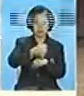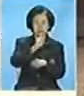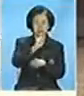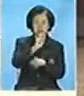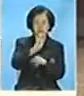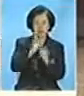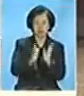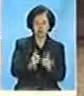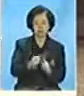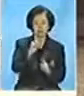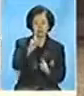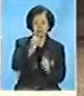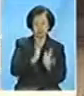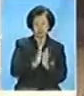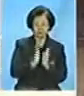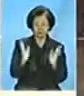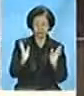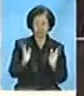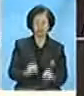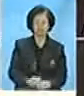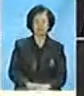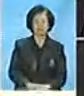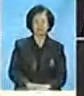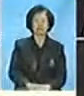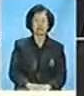ที่1ด้วยครับขอขอบคุณครับ